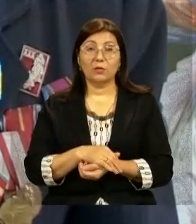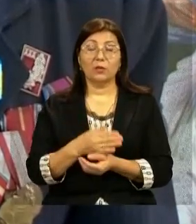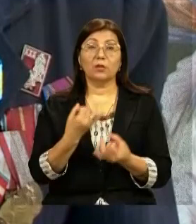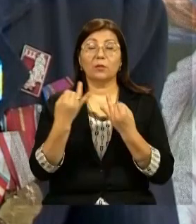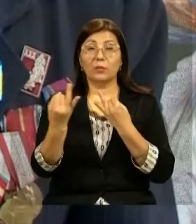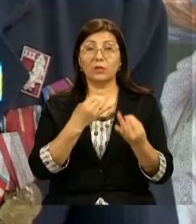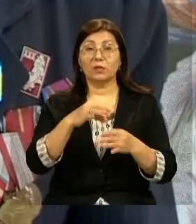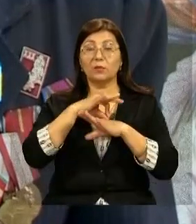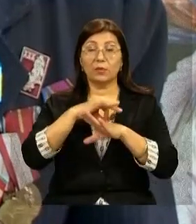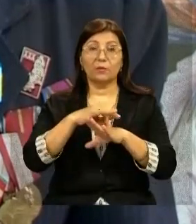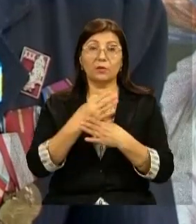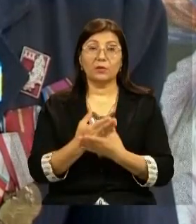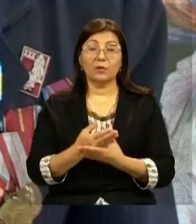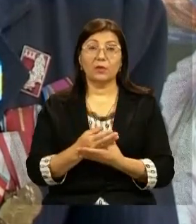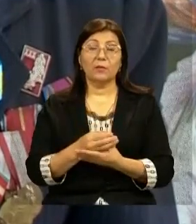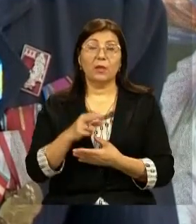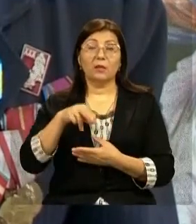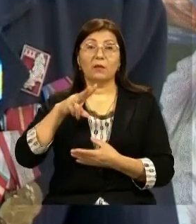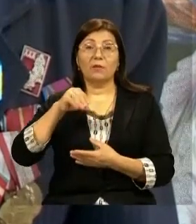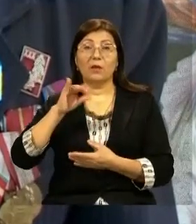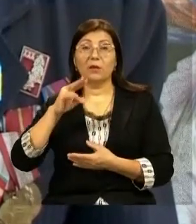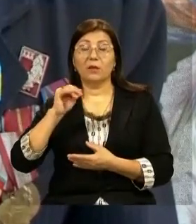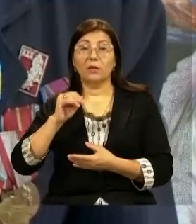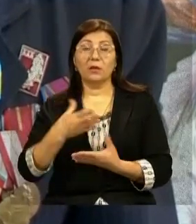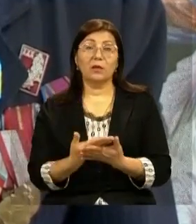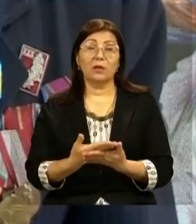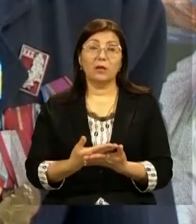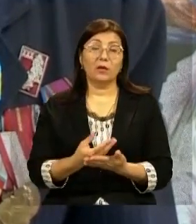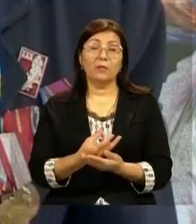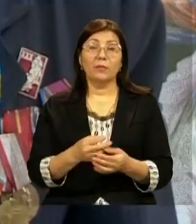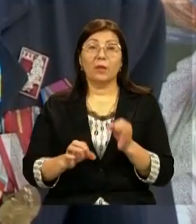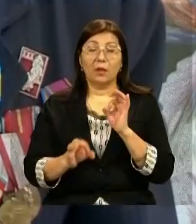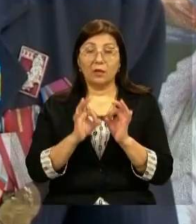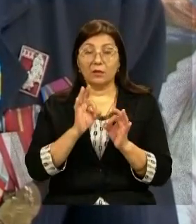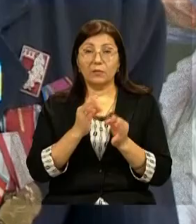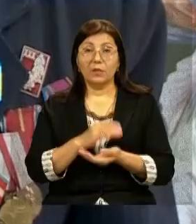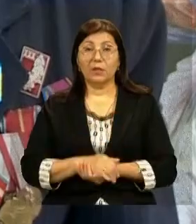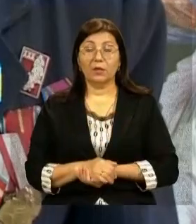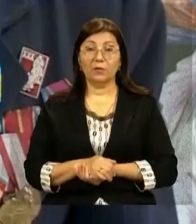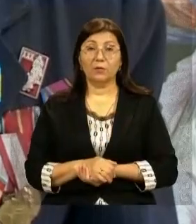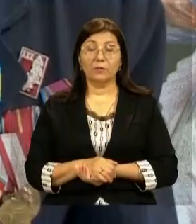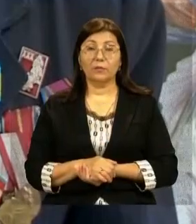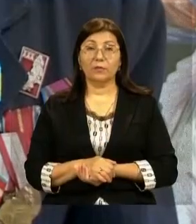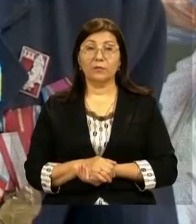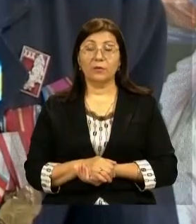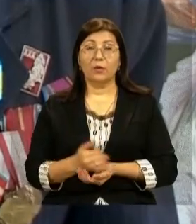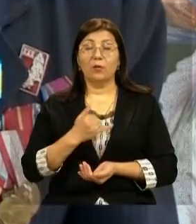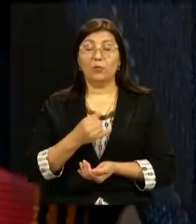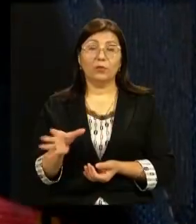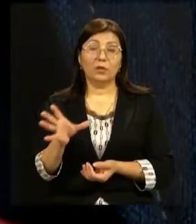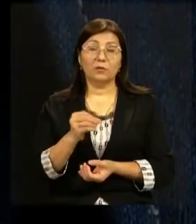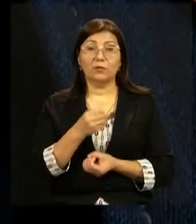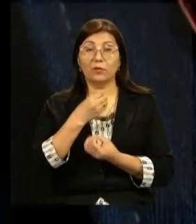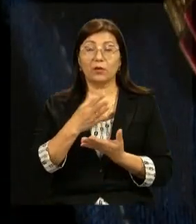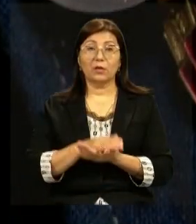беседу провожу с дедом, давление все измеряю, да, дедушка? Да, правильно. Да. В общем, у нас все хорошо.